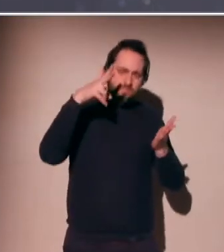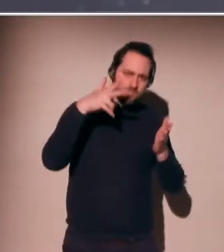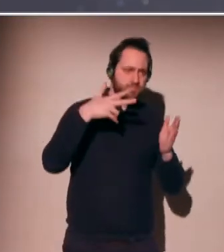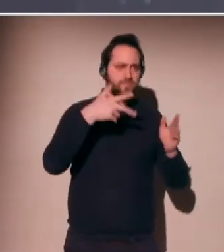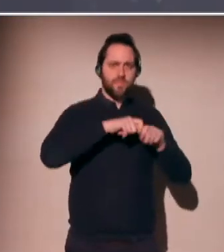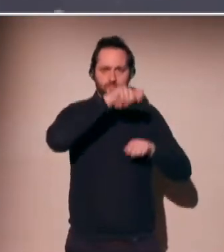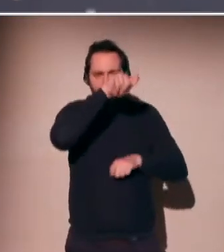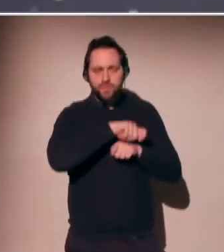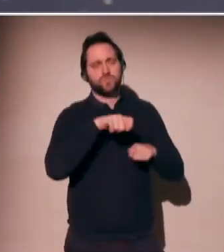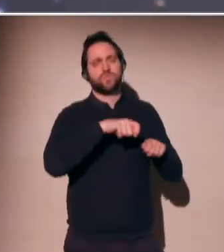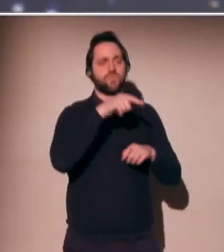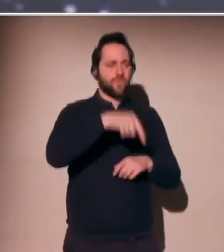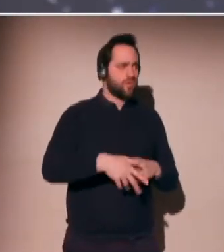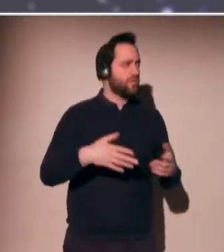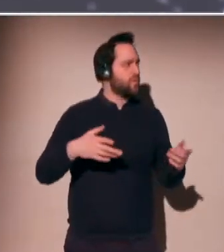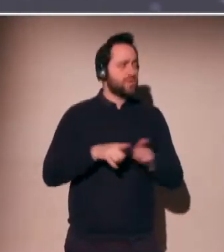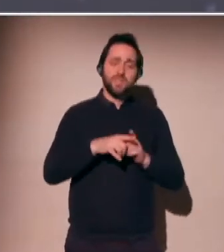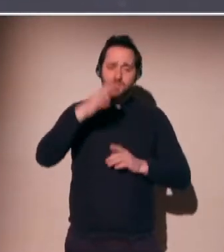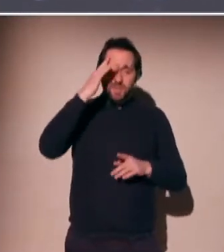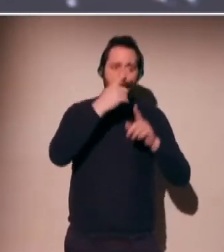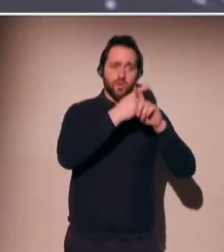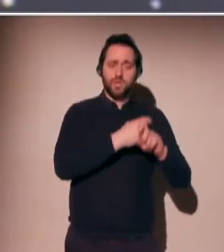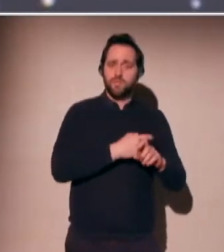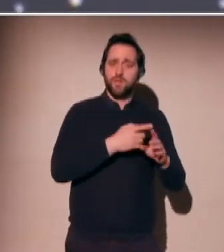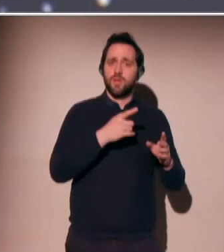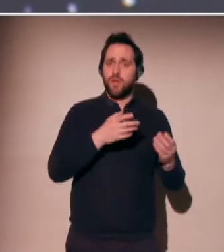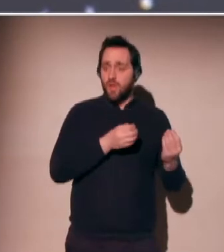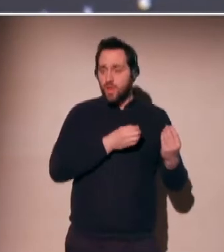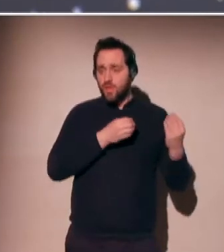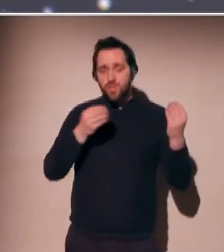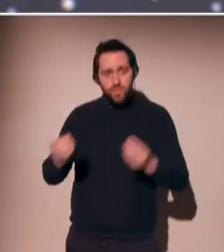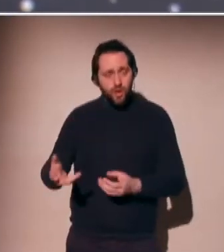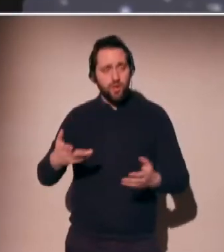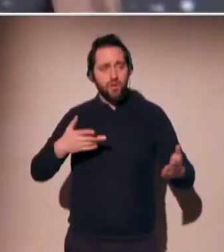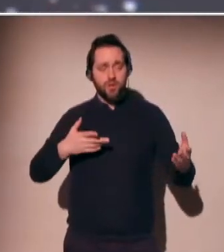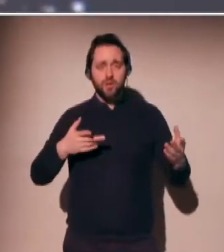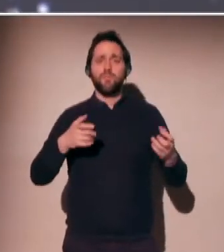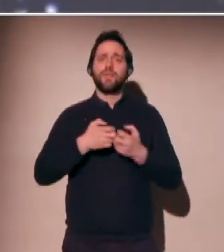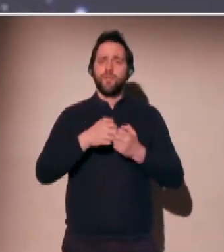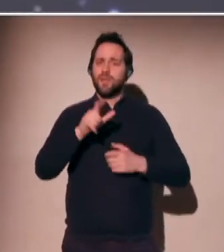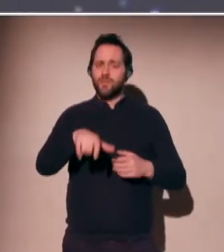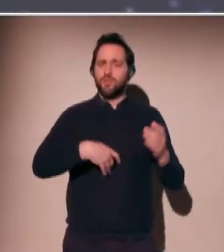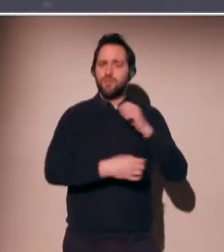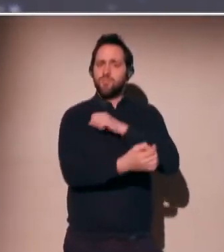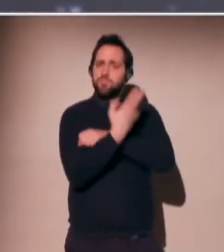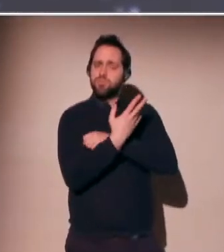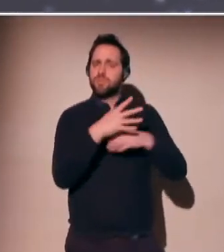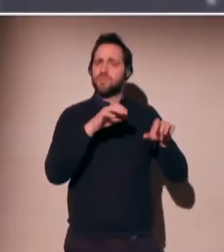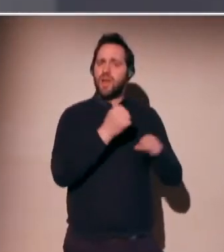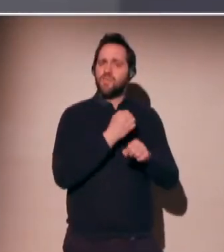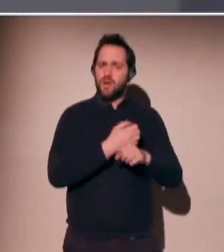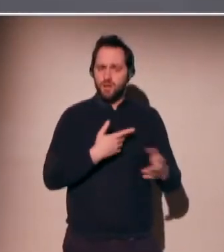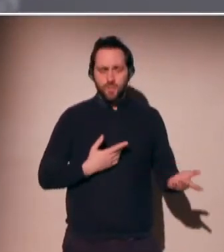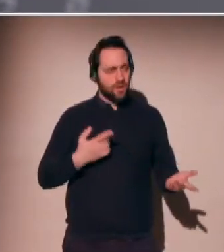empêche d'exploiter une opportunité dans notre vie, il faudrait absolument expliquer comment ça fonctionne, pourquoi c'est utilisé et